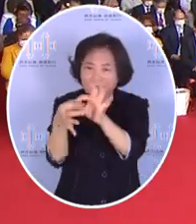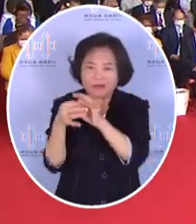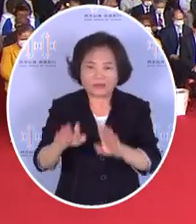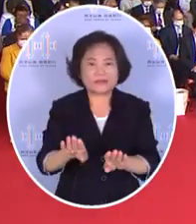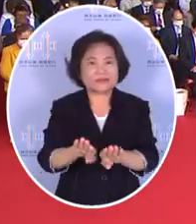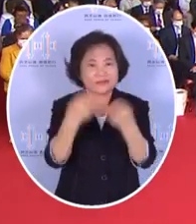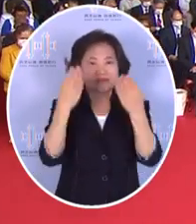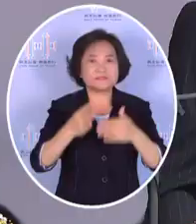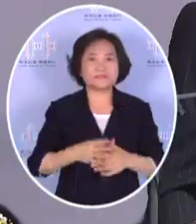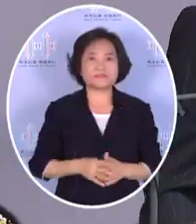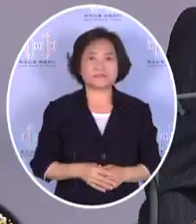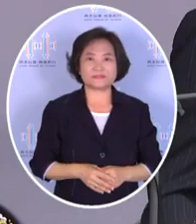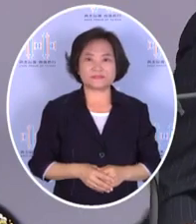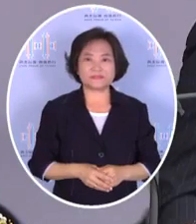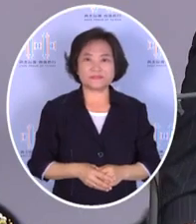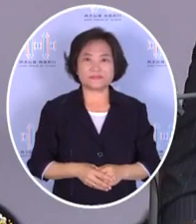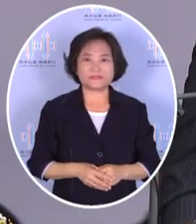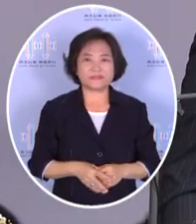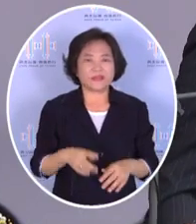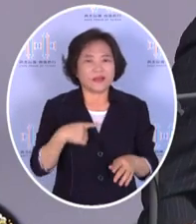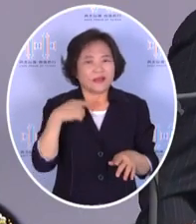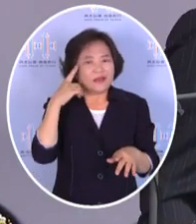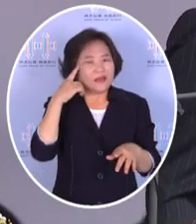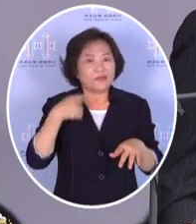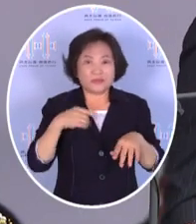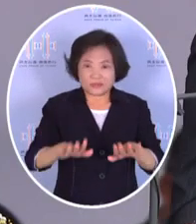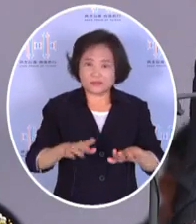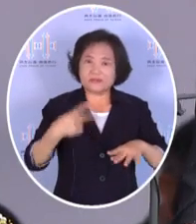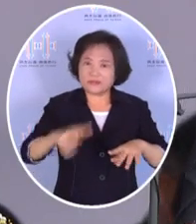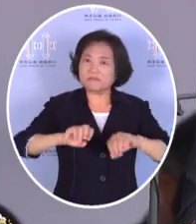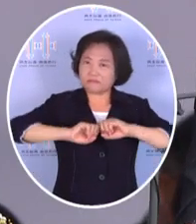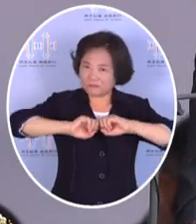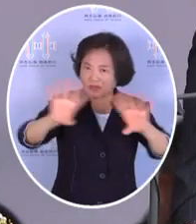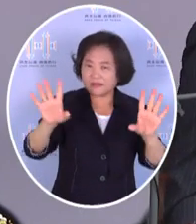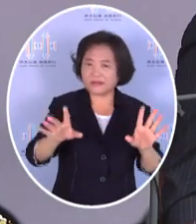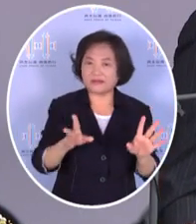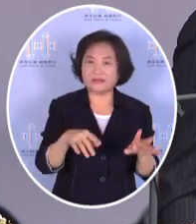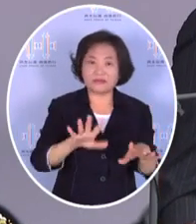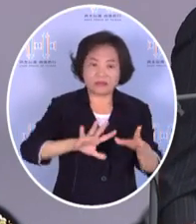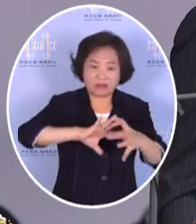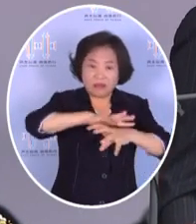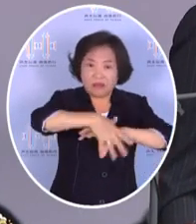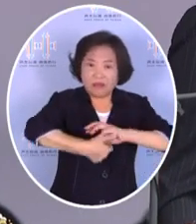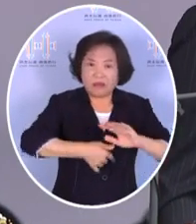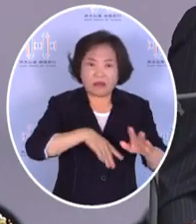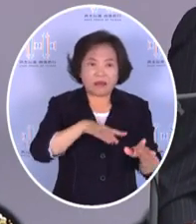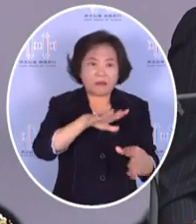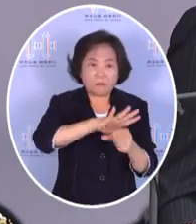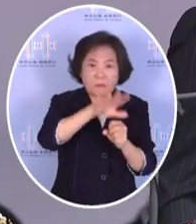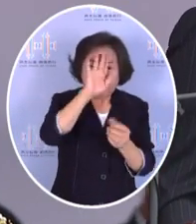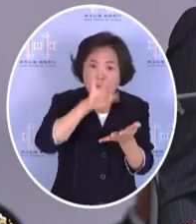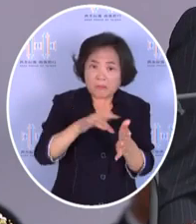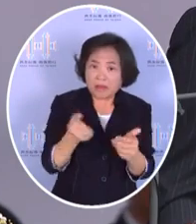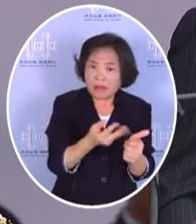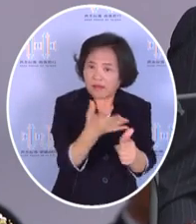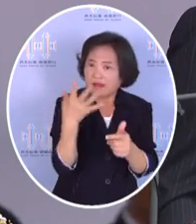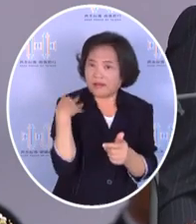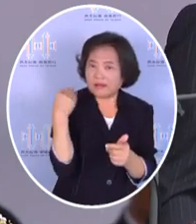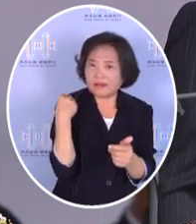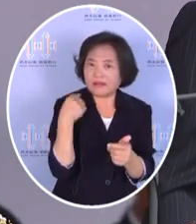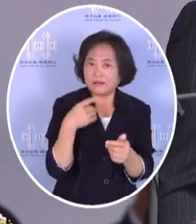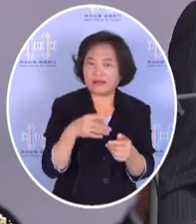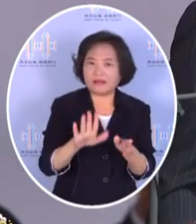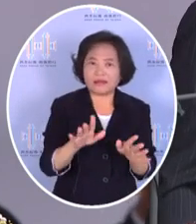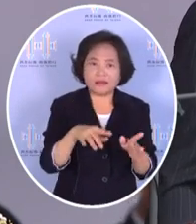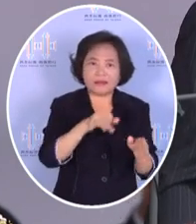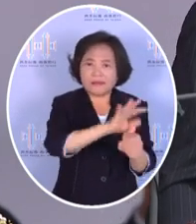始。不过，我也要提醒国人，全球疫情还没有结束，疫情带给各国的经